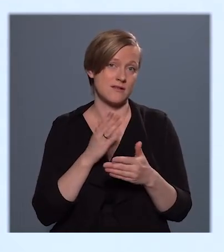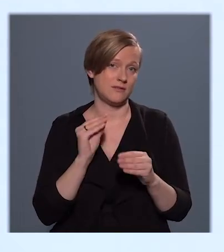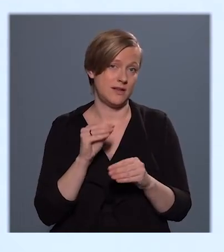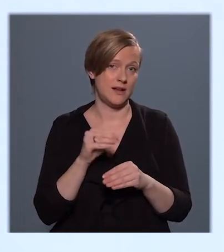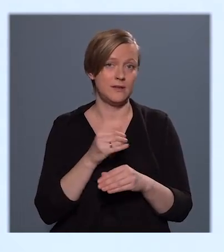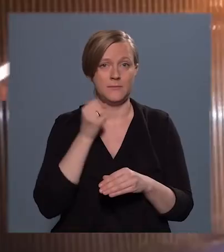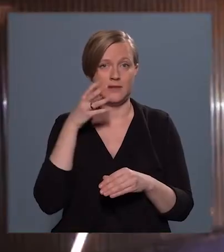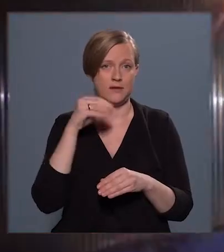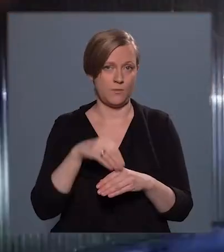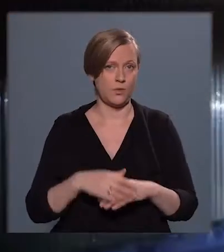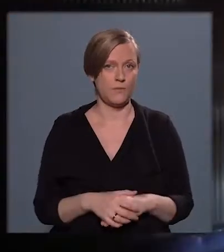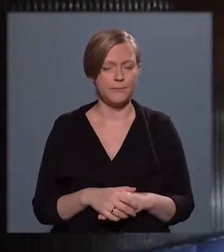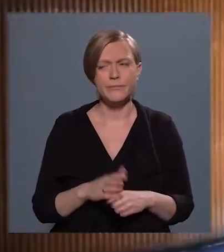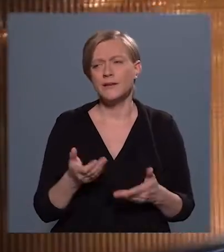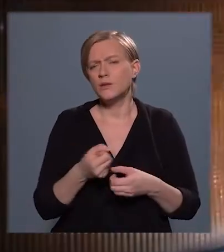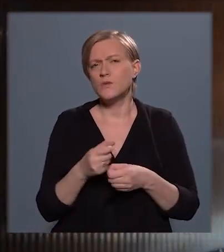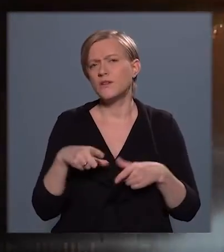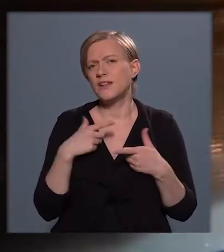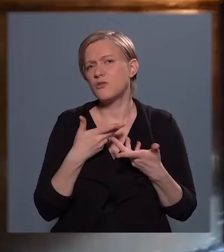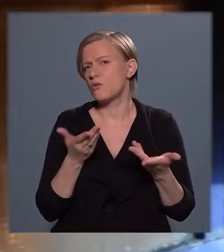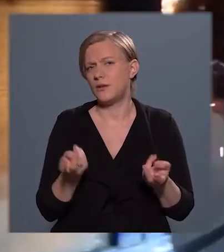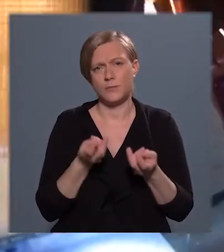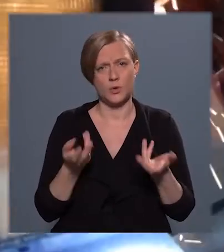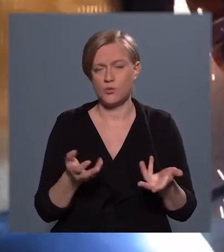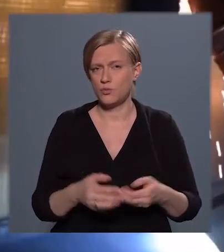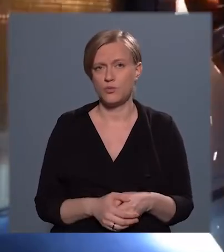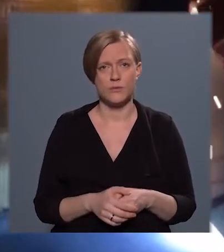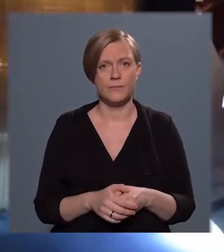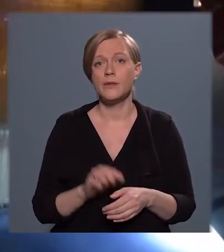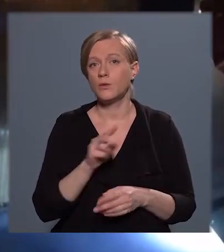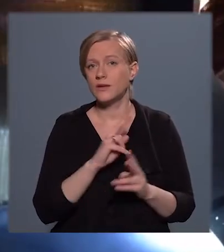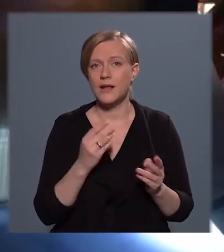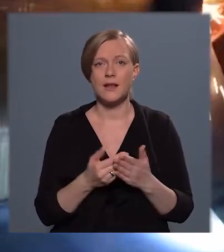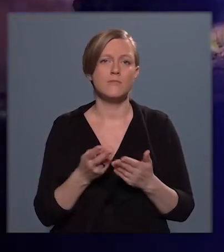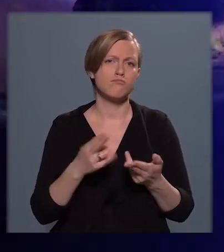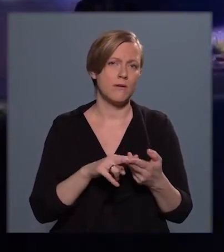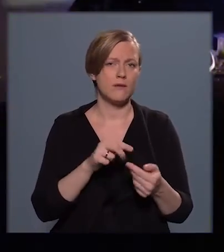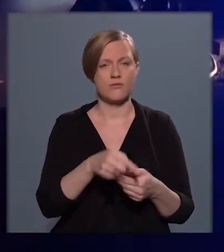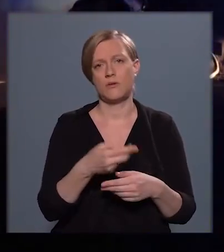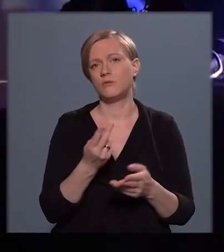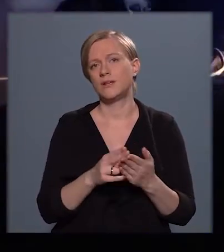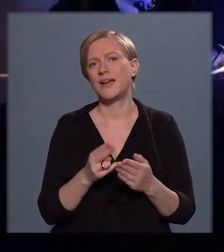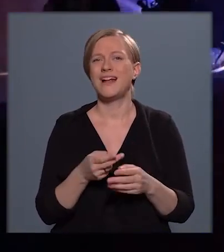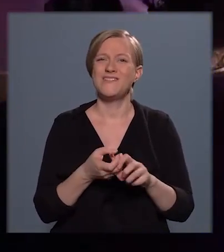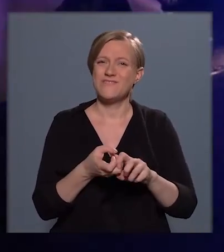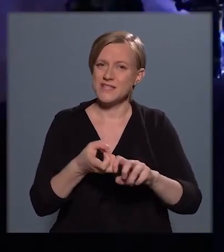a mindennapokban. Bár egy tűzoltó élete soha nem könnyű, hiszen ott kell lenni egy balesetnél, ott kell lenni a feszítővágóval, ott kell lenni